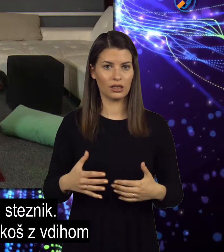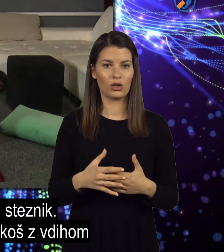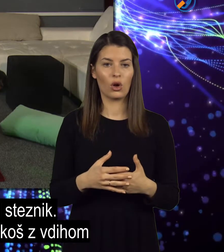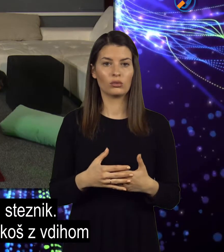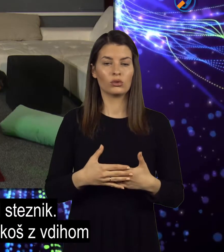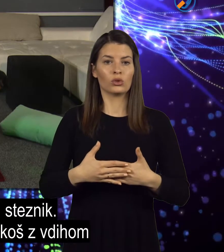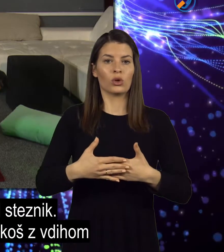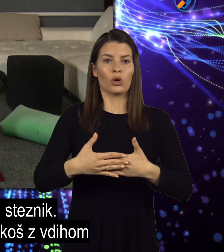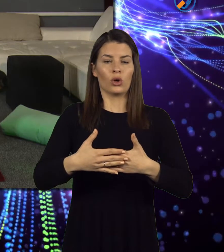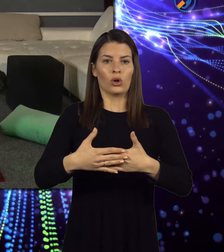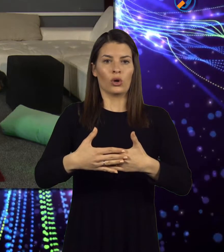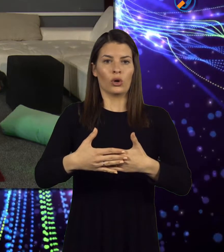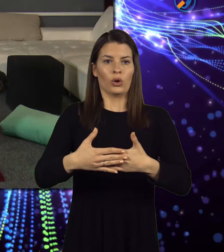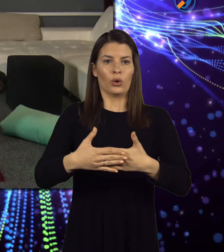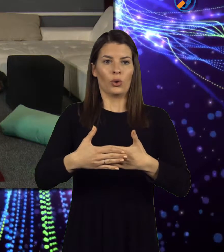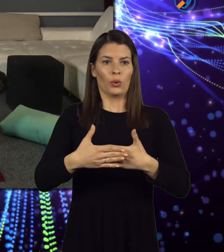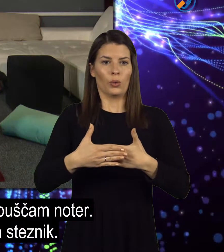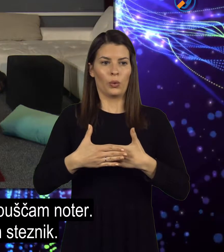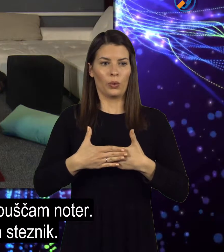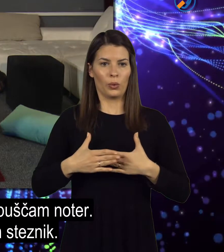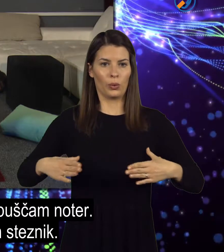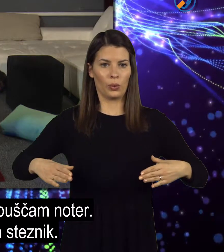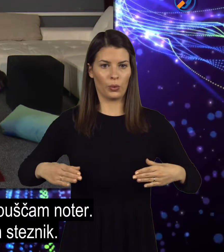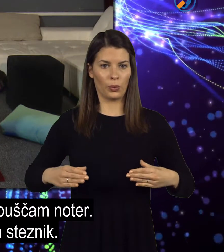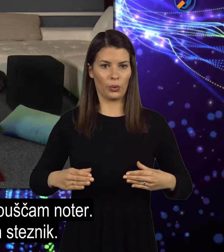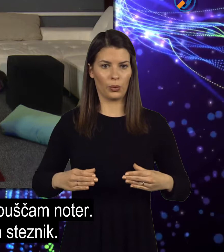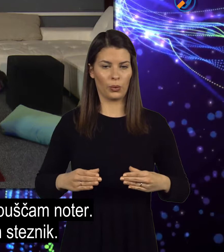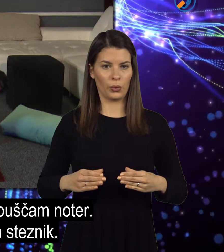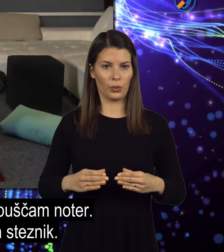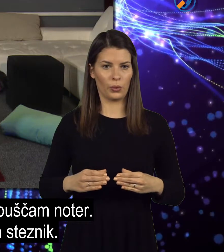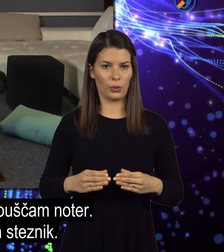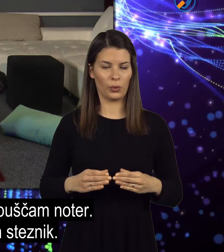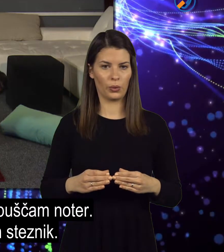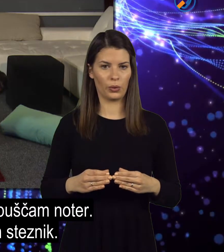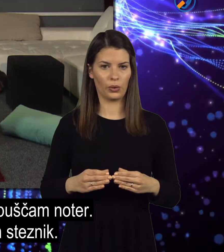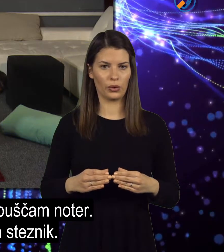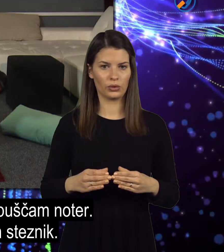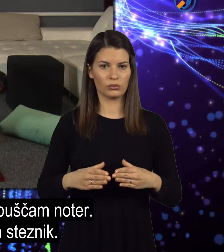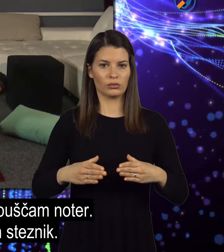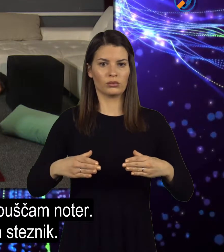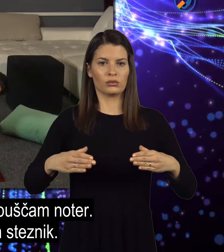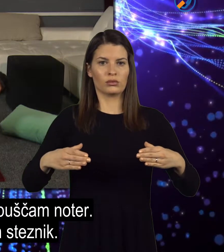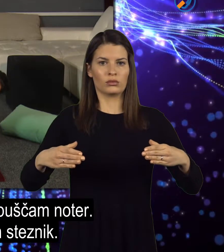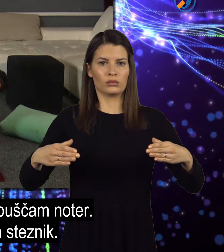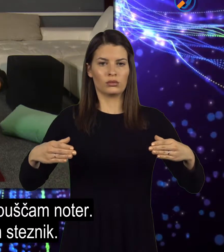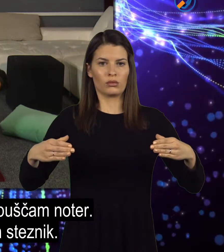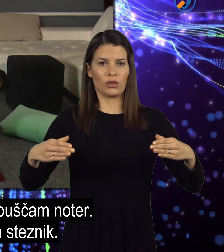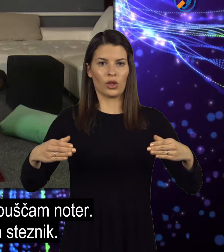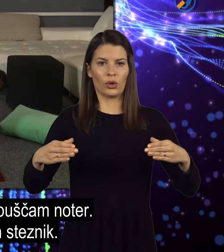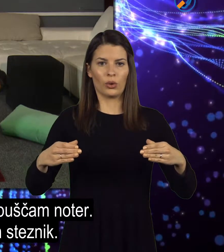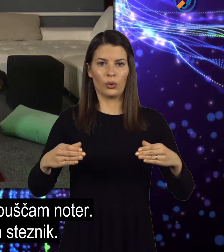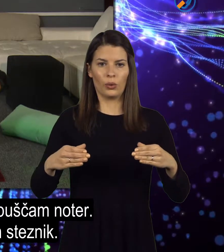odprem prsni koš z vdihom in z izdihom rebra spuščam not, aktiven